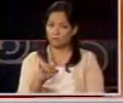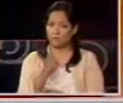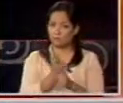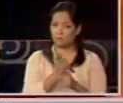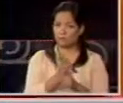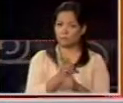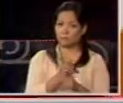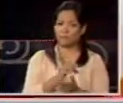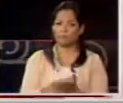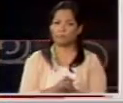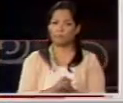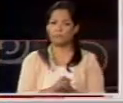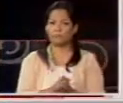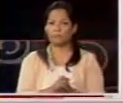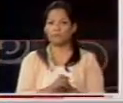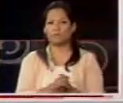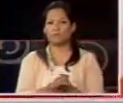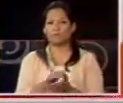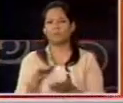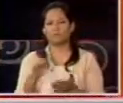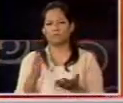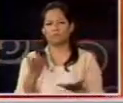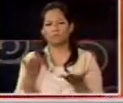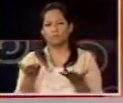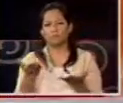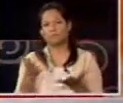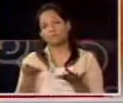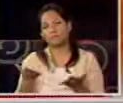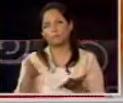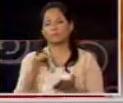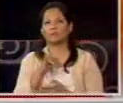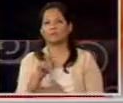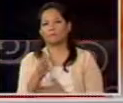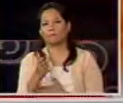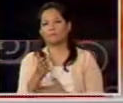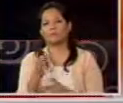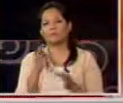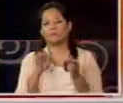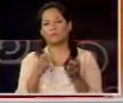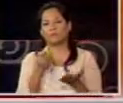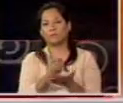yun? Parang ganun nga yun. So, yung pera hong yun,